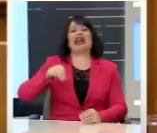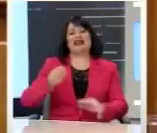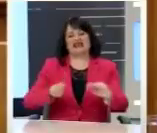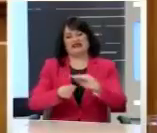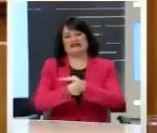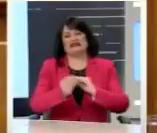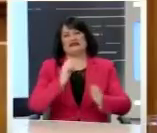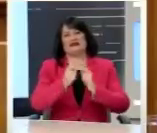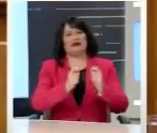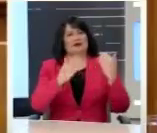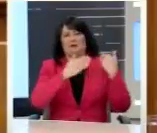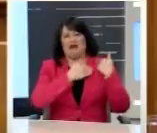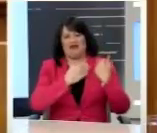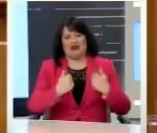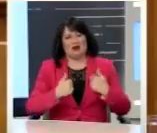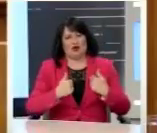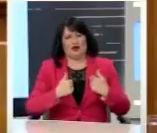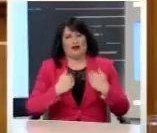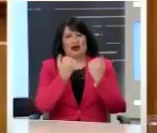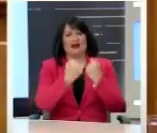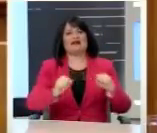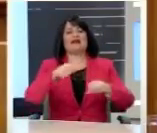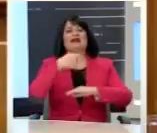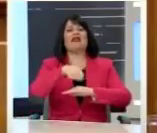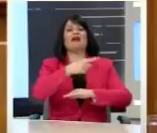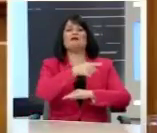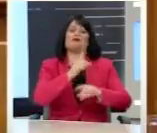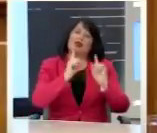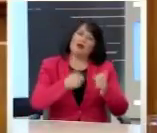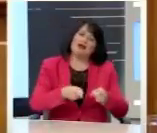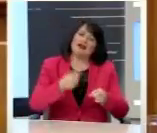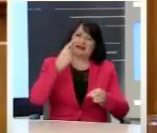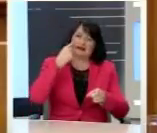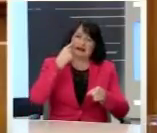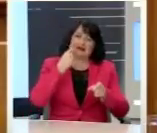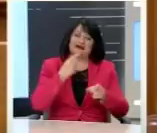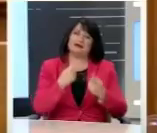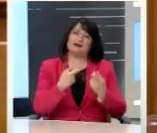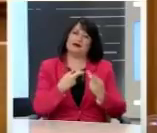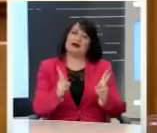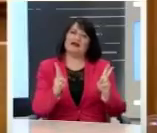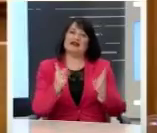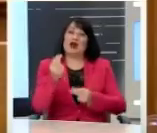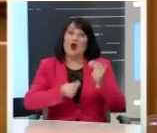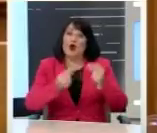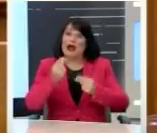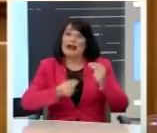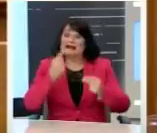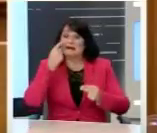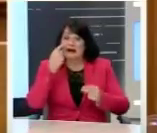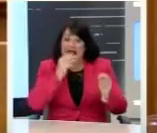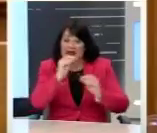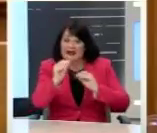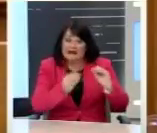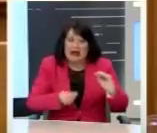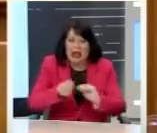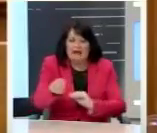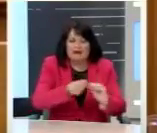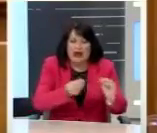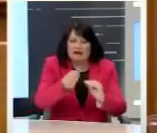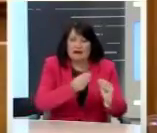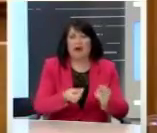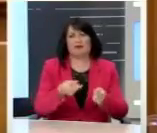να τα εξετάσουμε εμείς. Η ανεξάρτητη δικαιοσύνη θα τα εξετάσει, αλλά πρέπει να την αφήσουμε να ανοίξει λογαριασμούς, να βρει τη ροή του χρήματος. Και